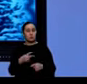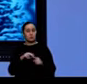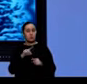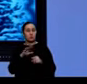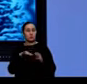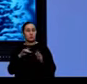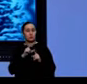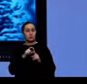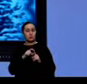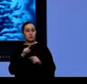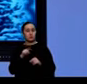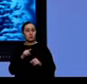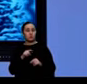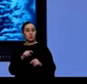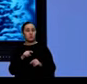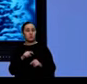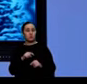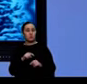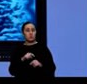Undan keyingi so'z